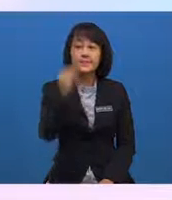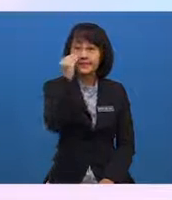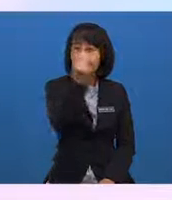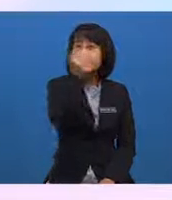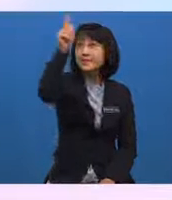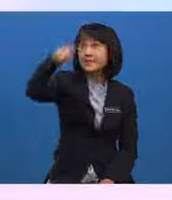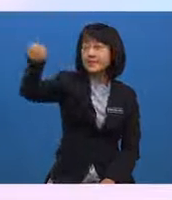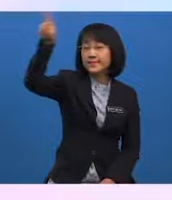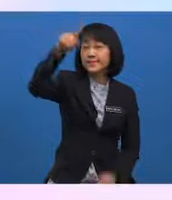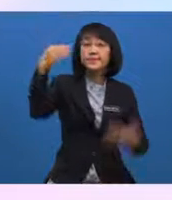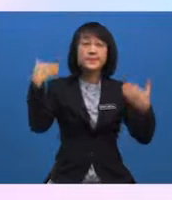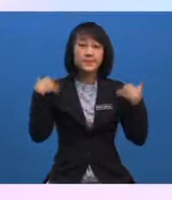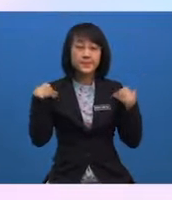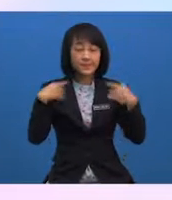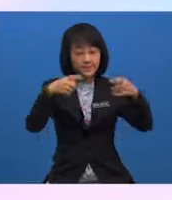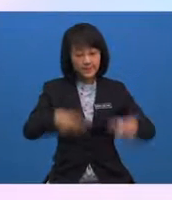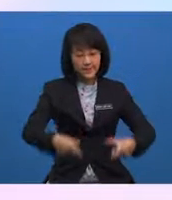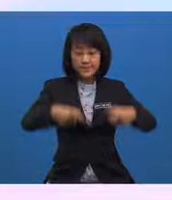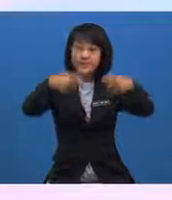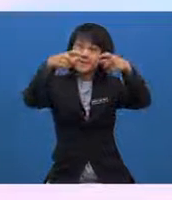juga mempunyai batang.